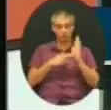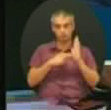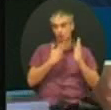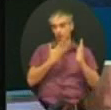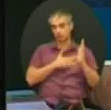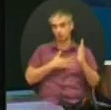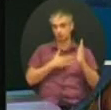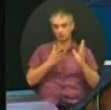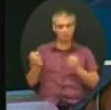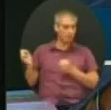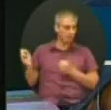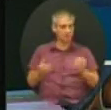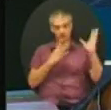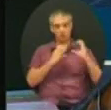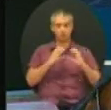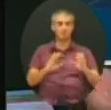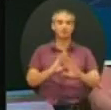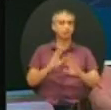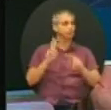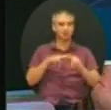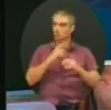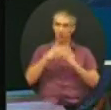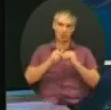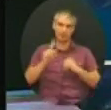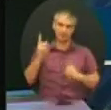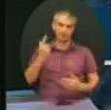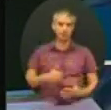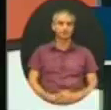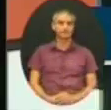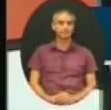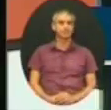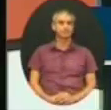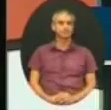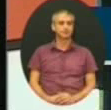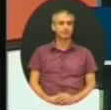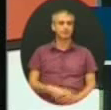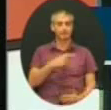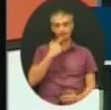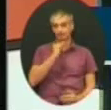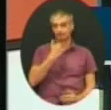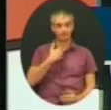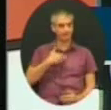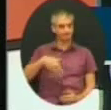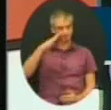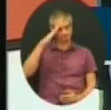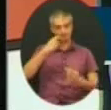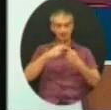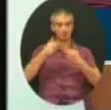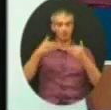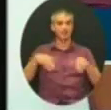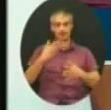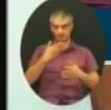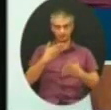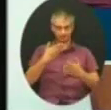קשות לפנות אותם מהצירים, כי אחרת זה לא ייגמר. כן, אורי. קודם כל אני רוצה להצדיע לארגוני הנכים